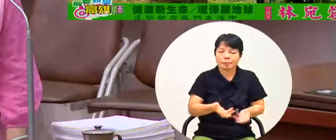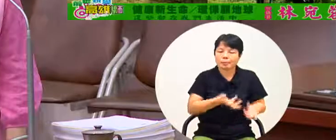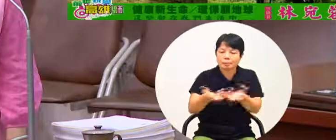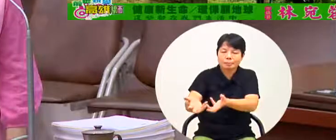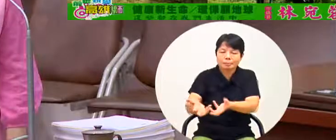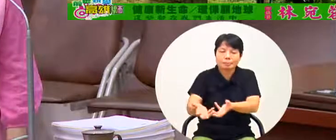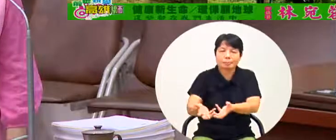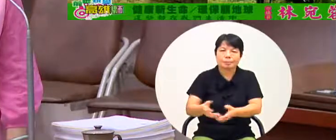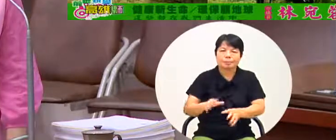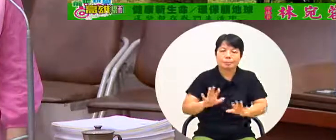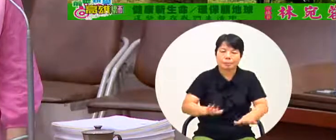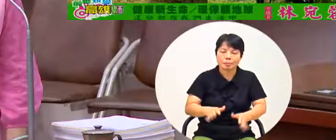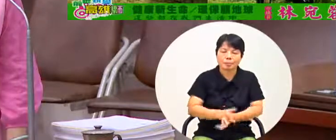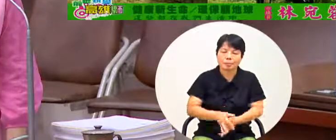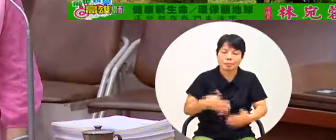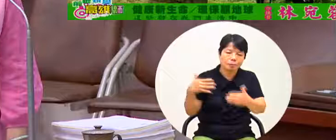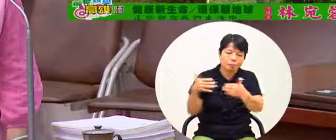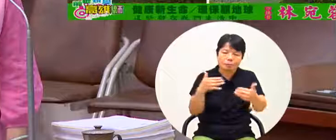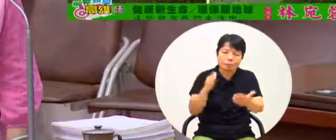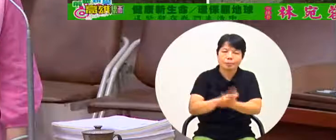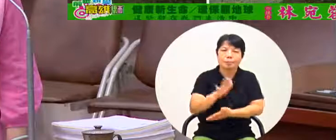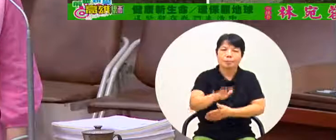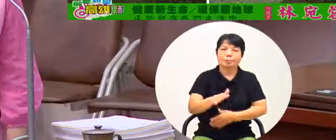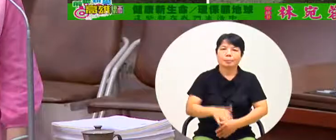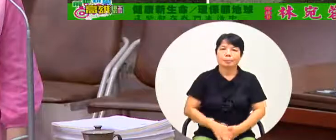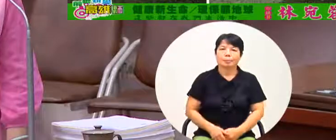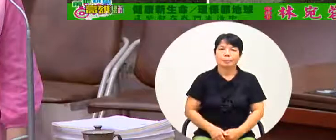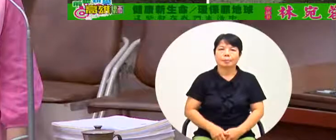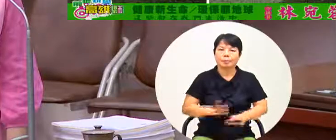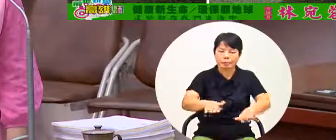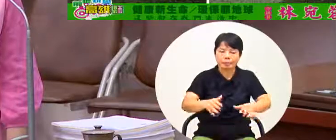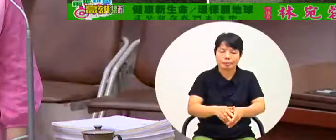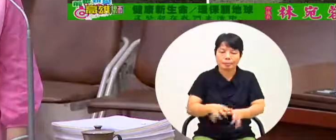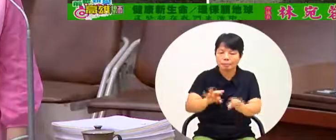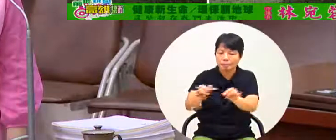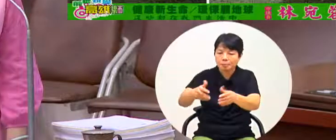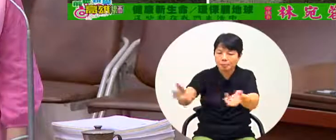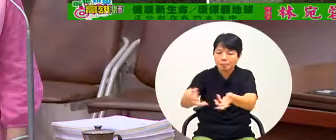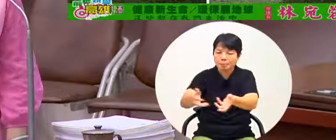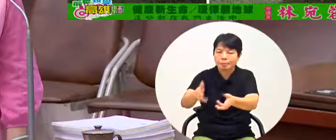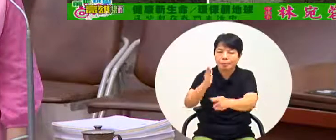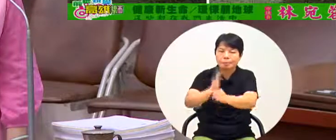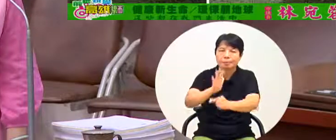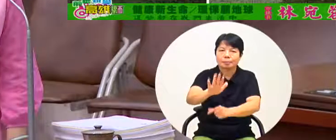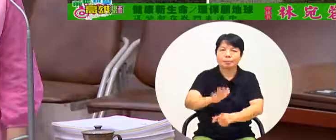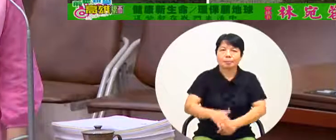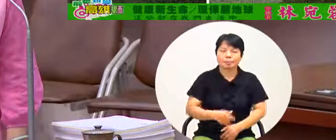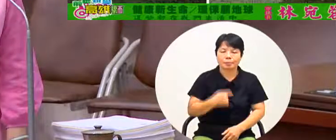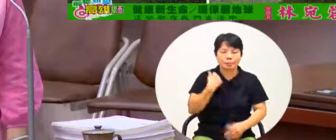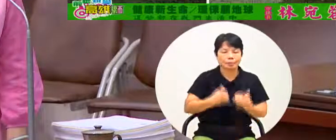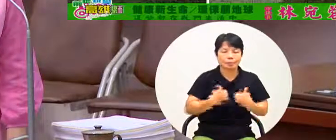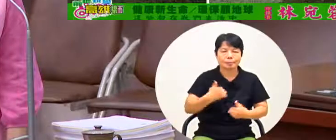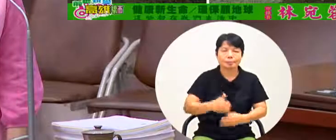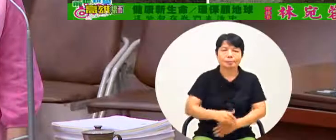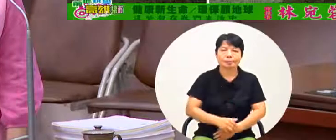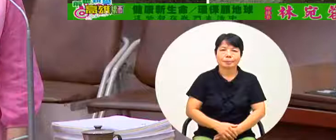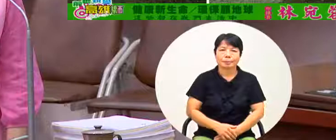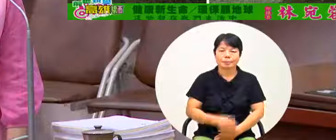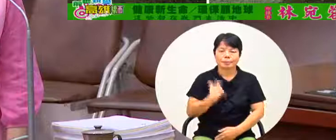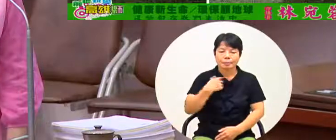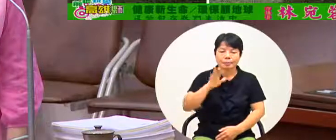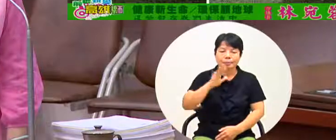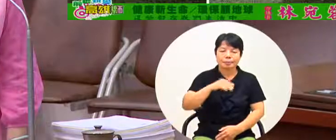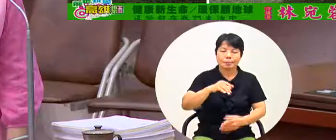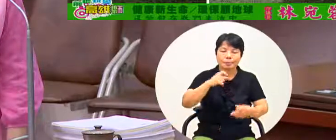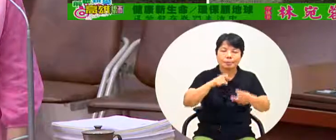之后，那现在已经在整地了哈、那我很开心，现在的公务局我们也编了